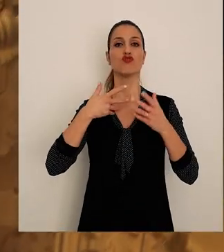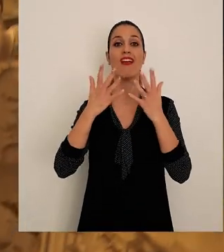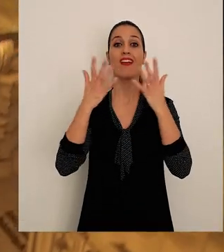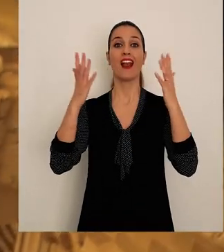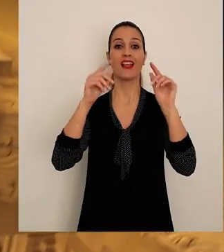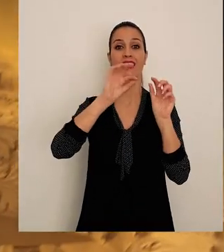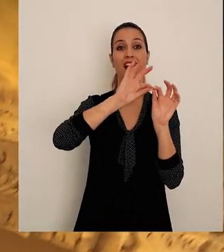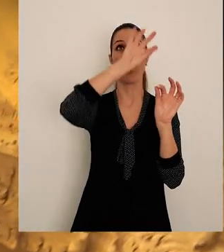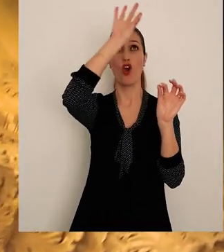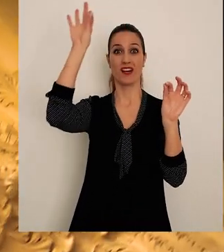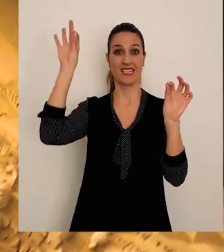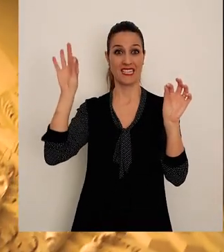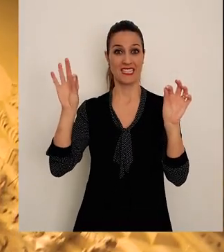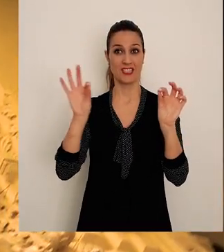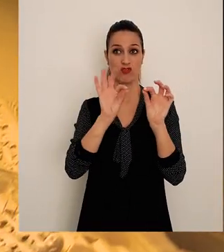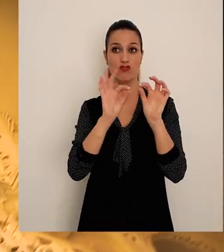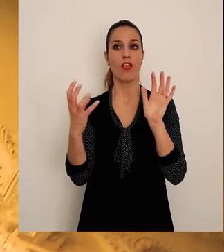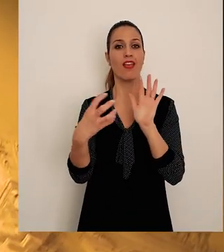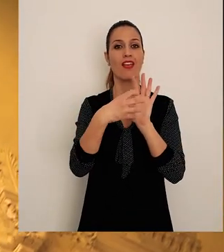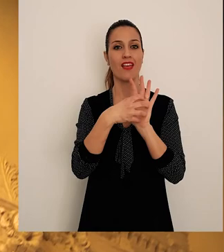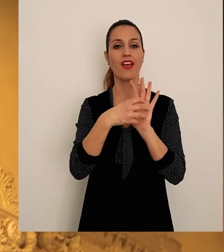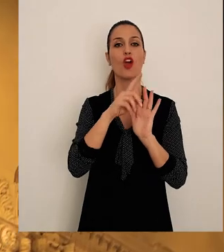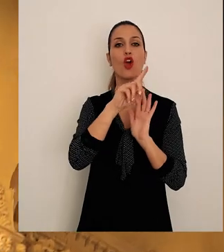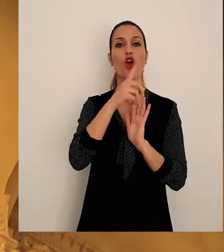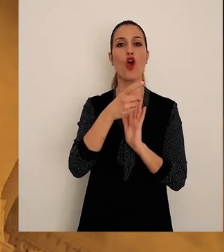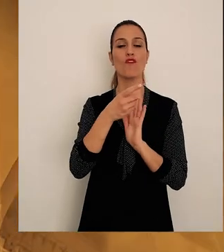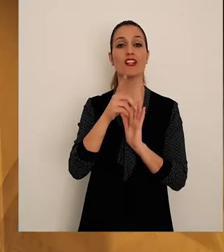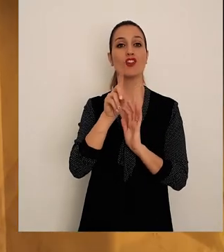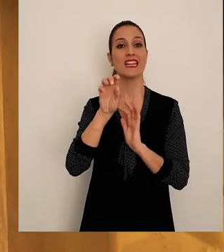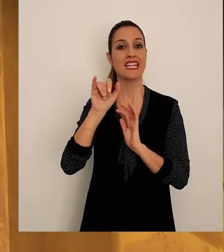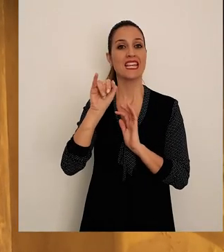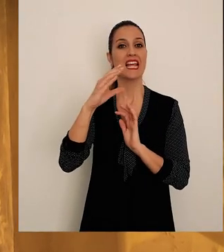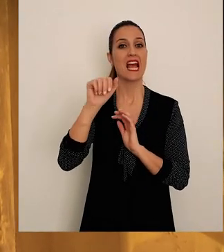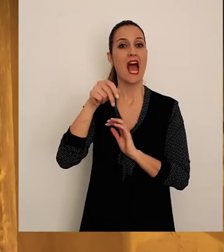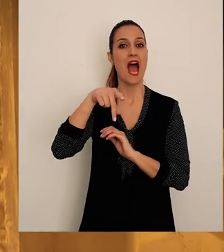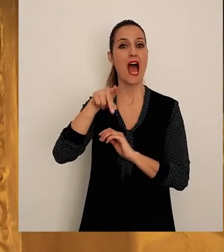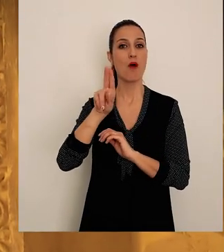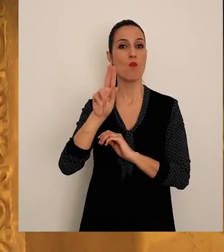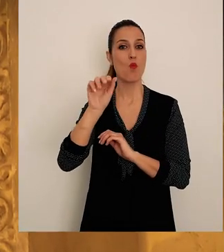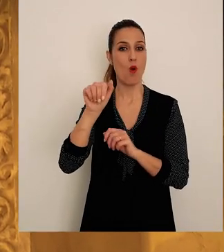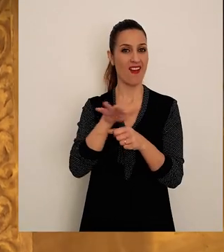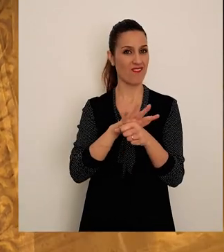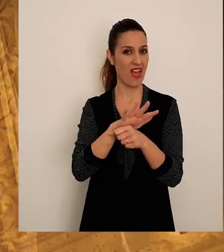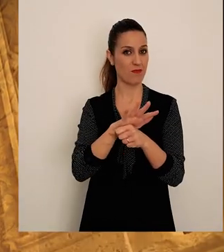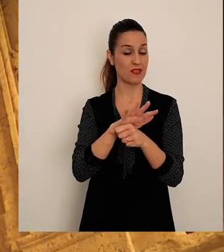Più in alto vi è una grande cornice rettangolare che contiene l'arme della famiglia dei Loffredo di Capua.